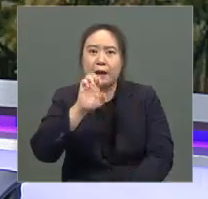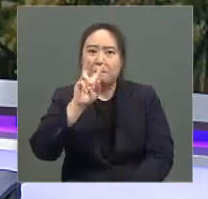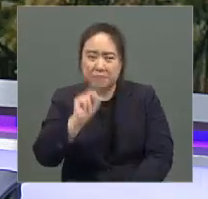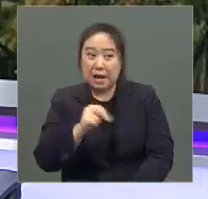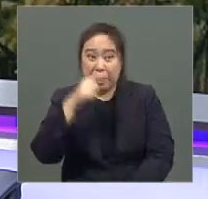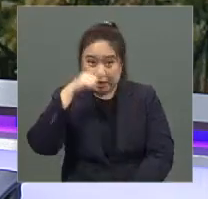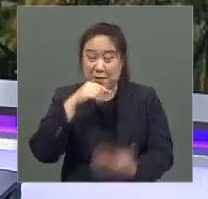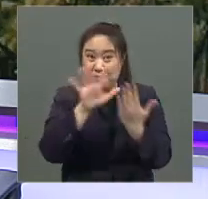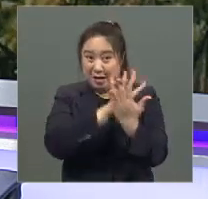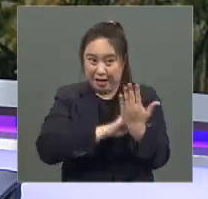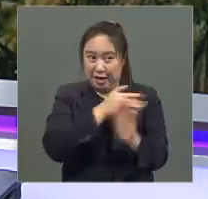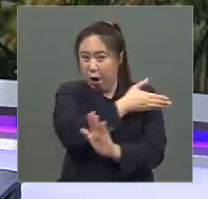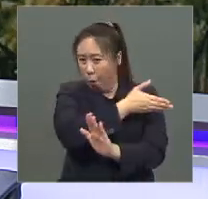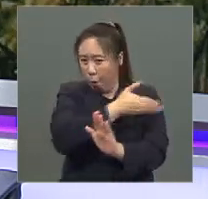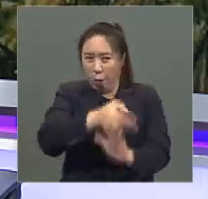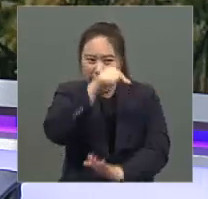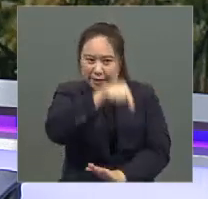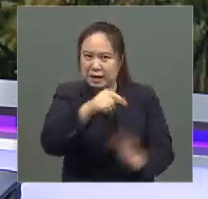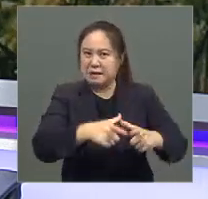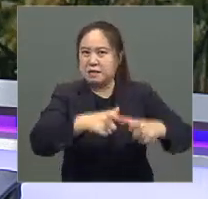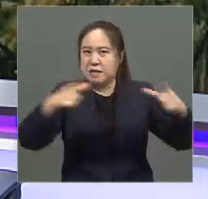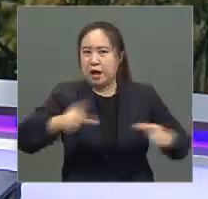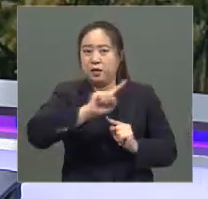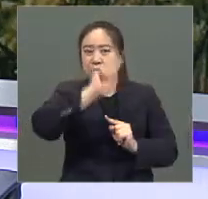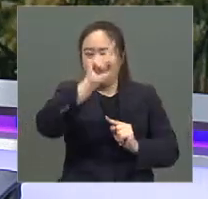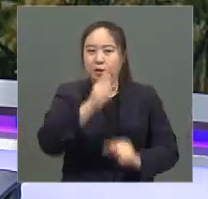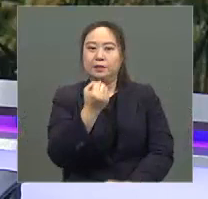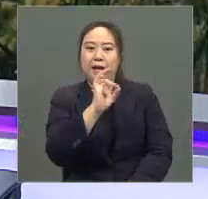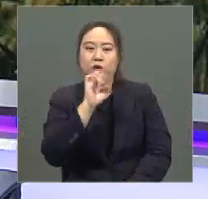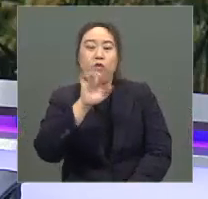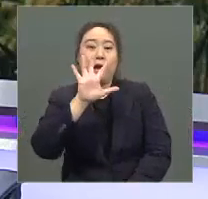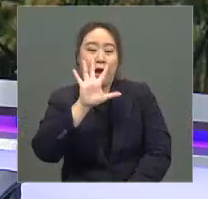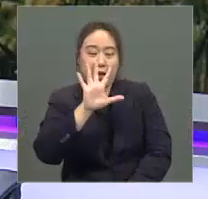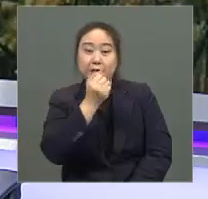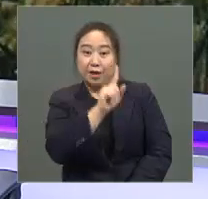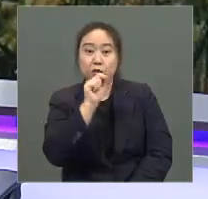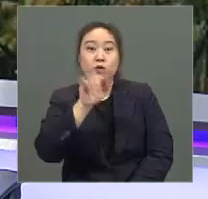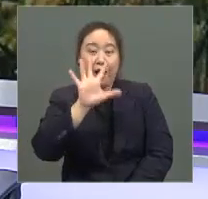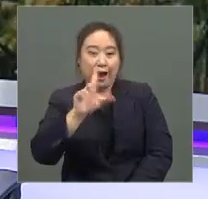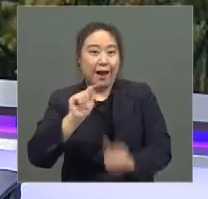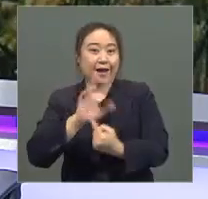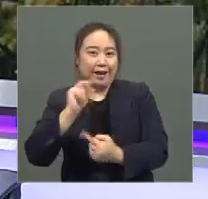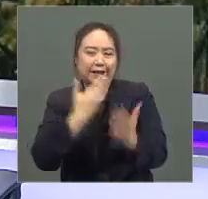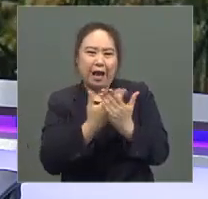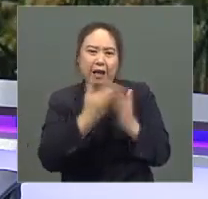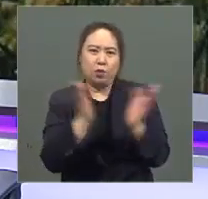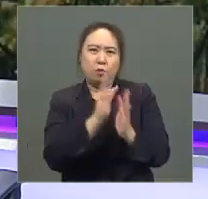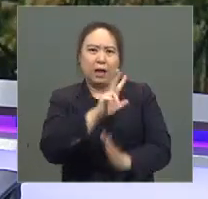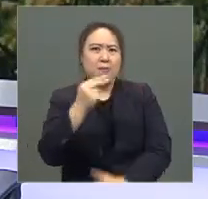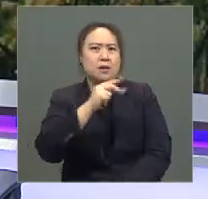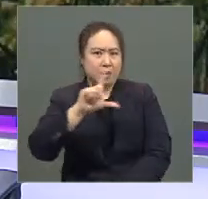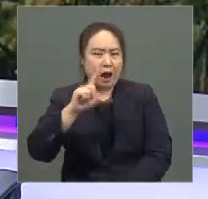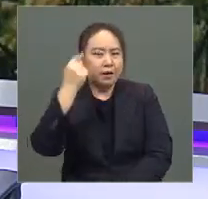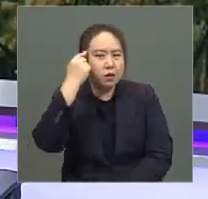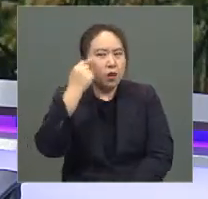นะคะทั้งหมดมีจำนวนกว่า 11.5ตันด้วยกันรวมมูลค่าแล้วกว่า 3หมื่นล้านบาทคาดว่าน่าจะเตรียมส่ง